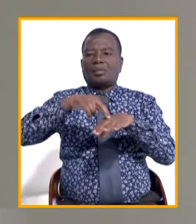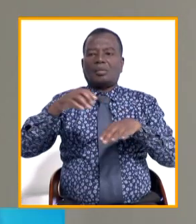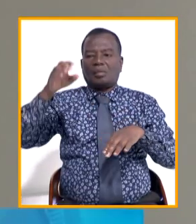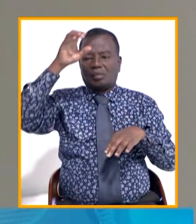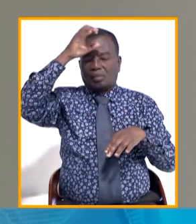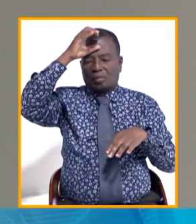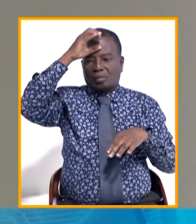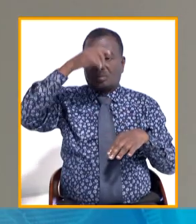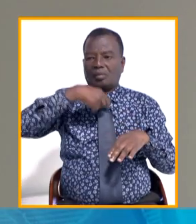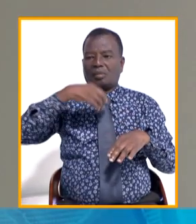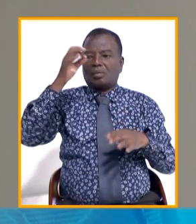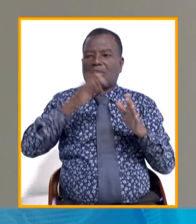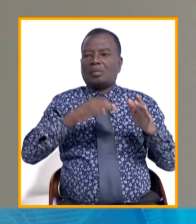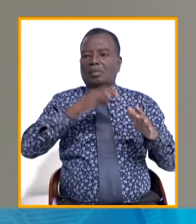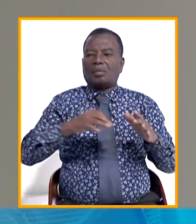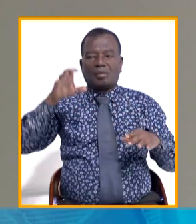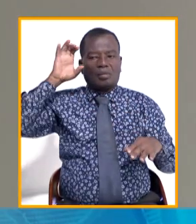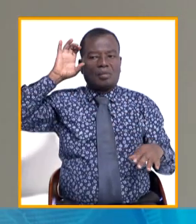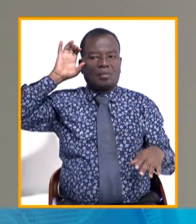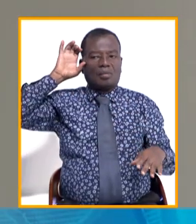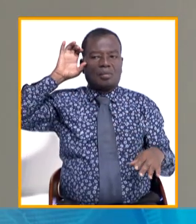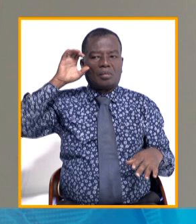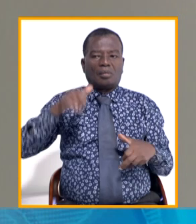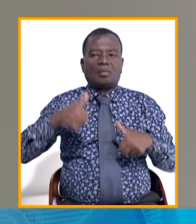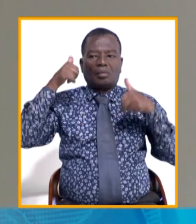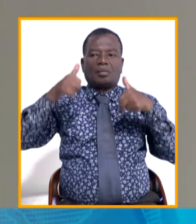eu à bénéficier de l'écoute de Son